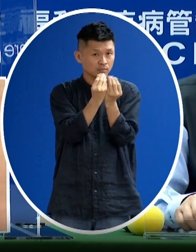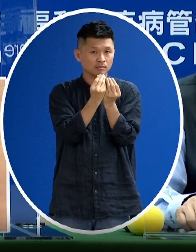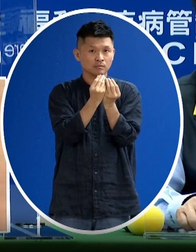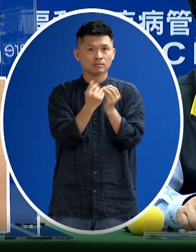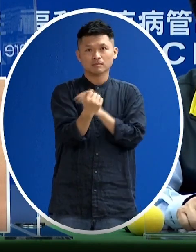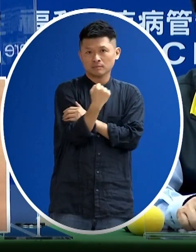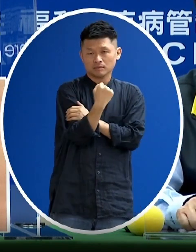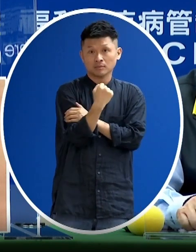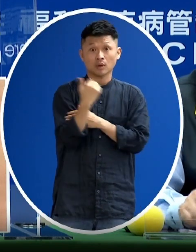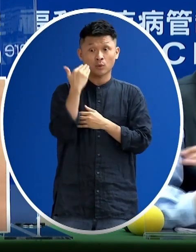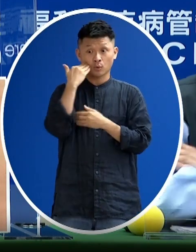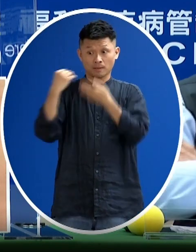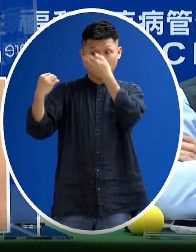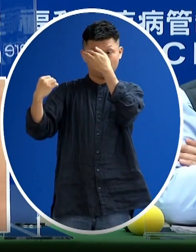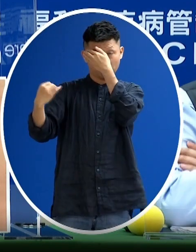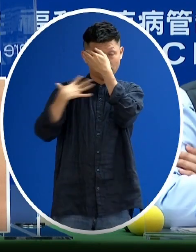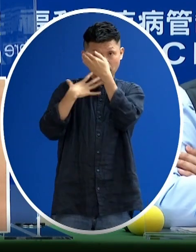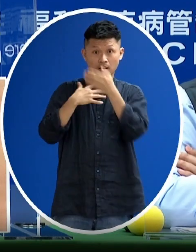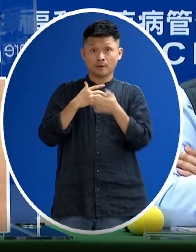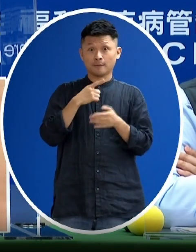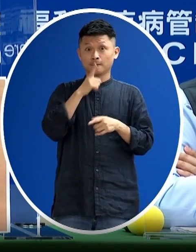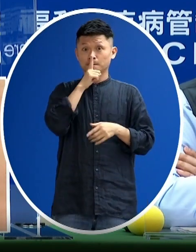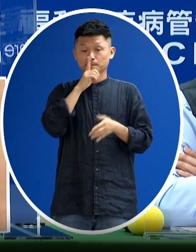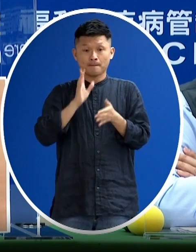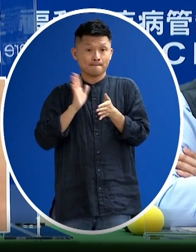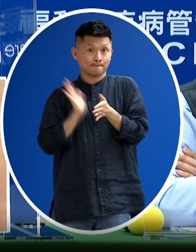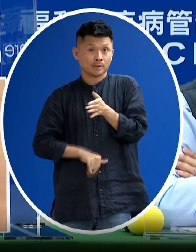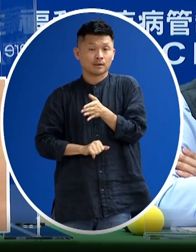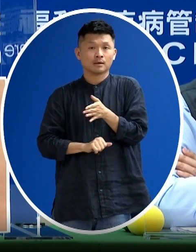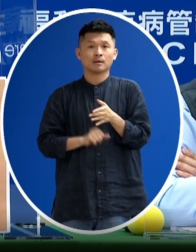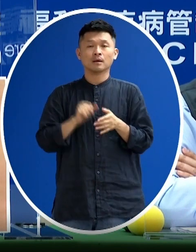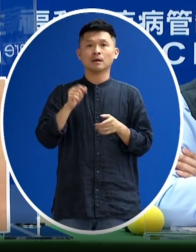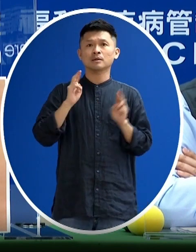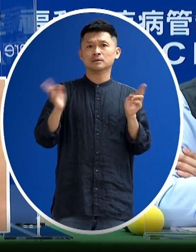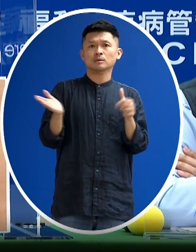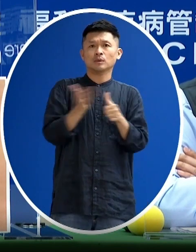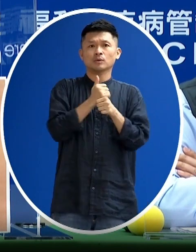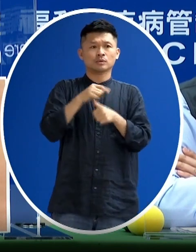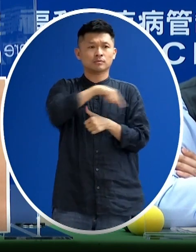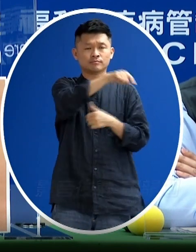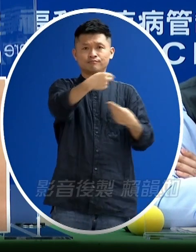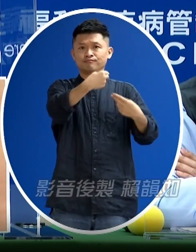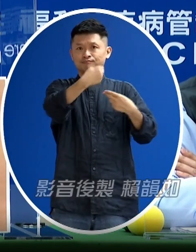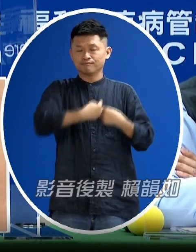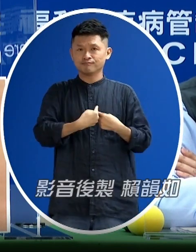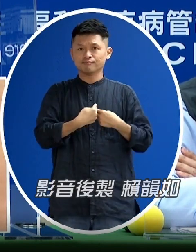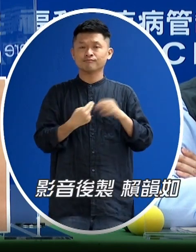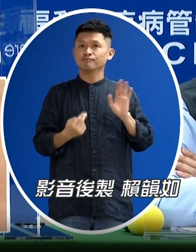疫情，那就是破坏了指挥公信指挥中心在上面的一个公信力，对